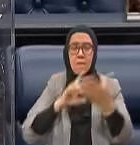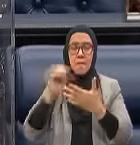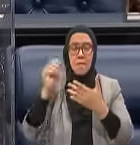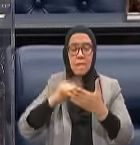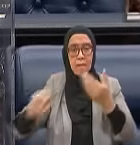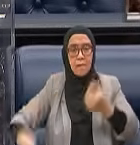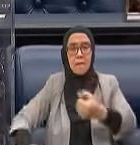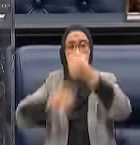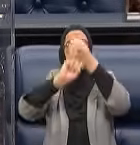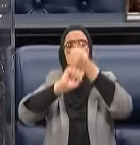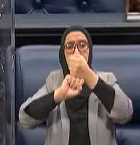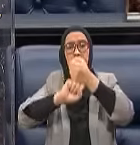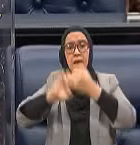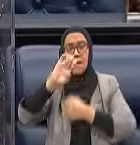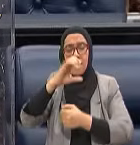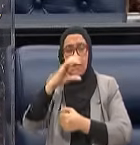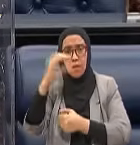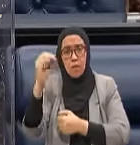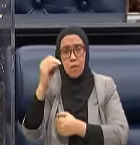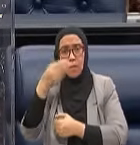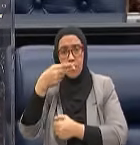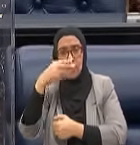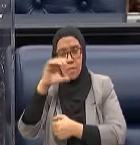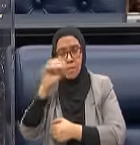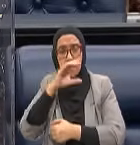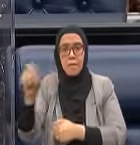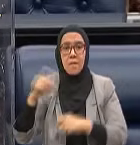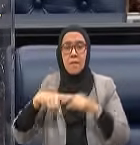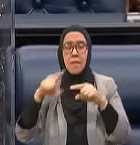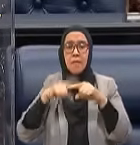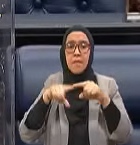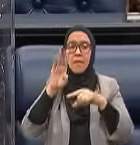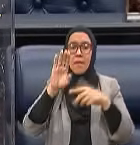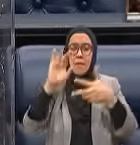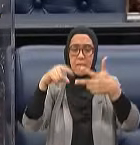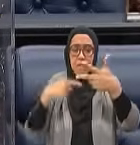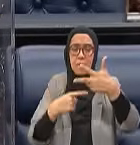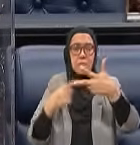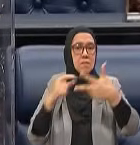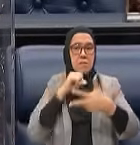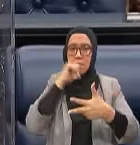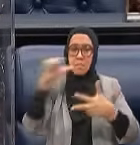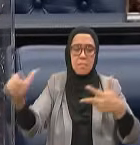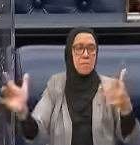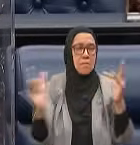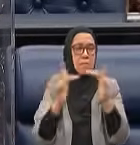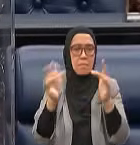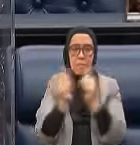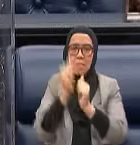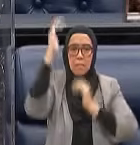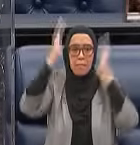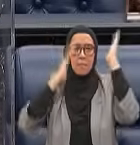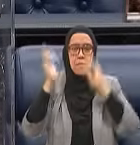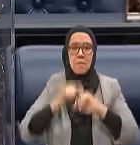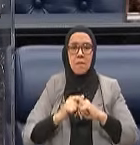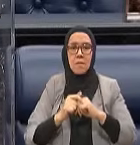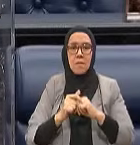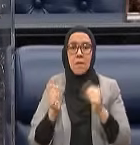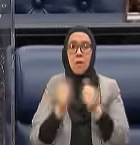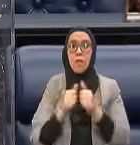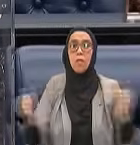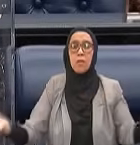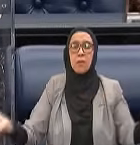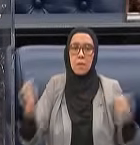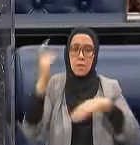MP3 user-agent Academy Z Wiro Sableng jejsj novel laris deh